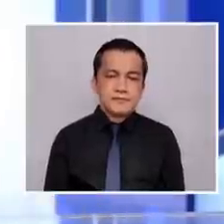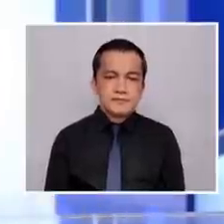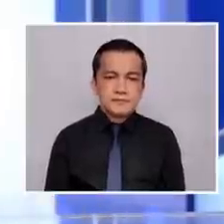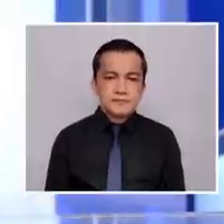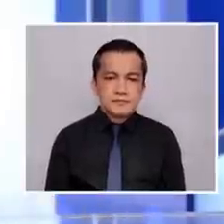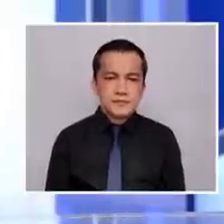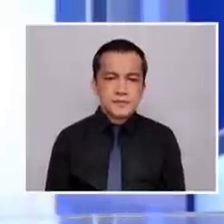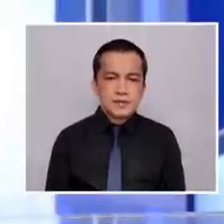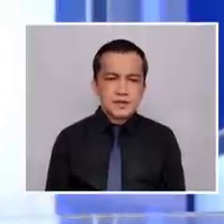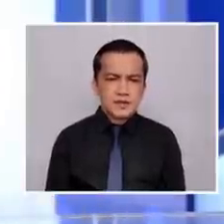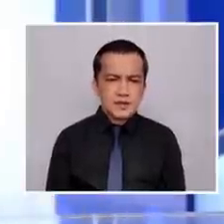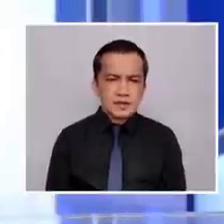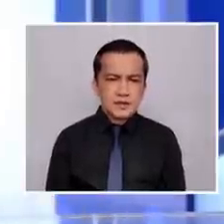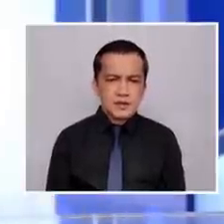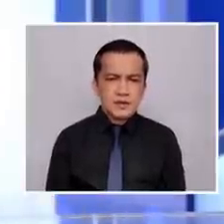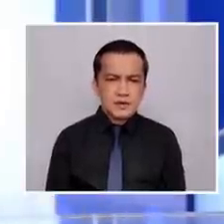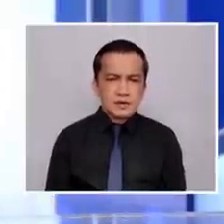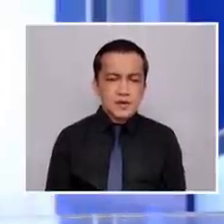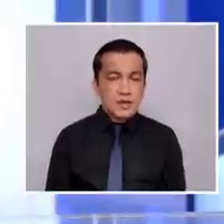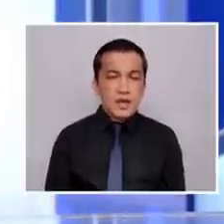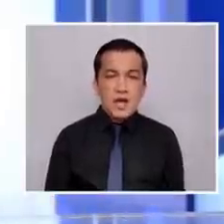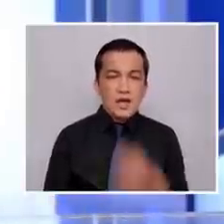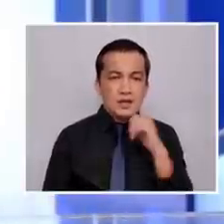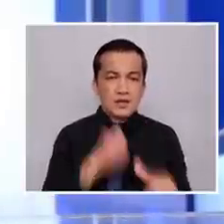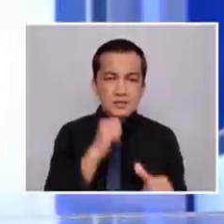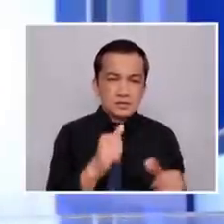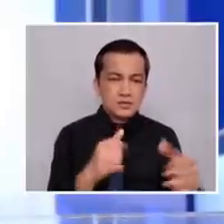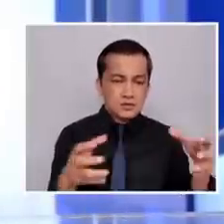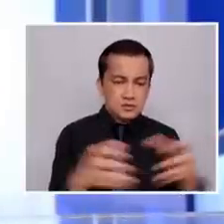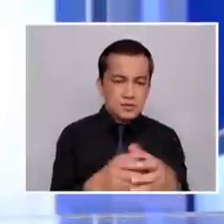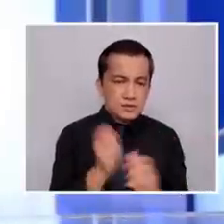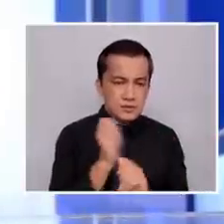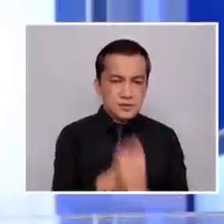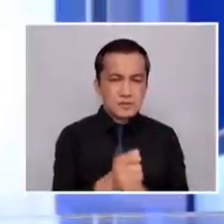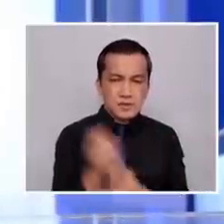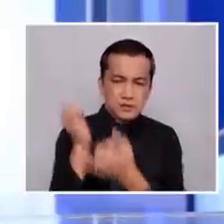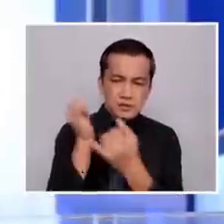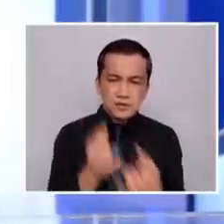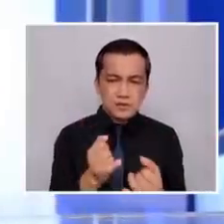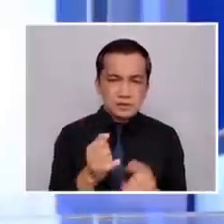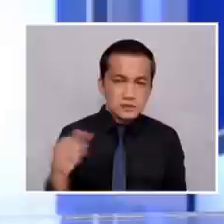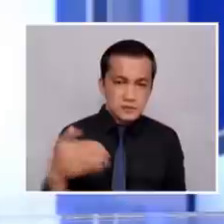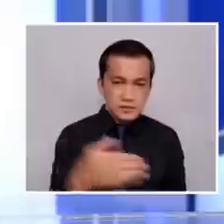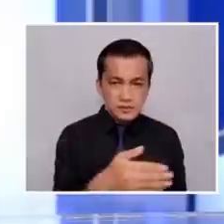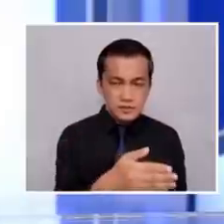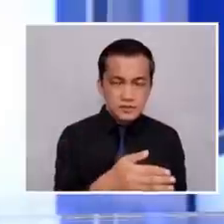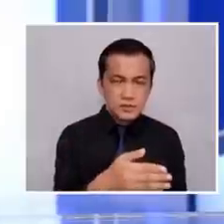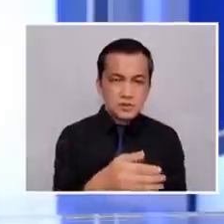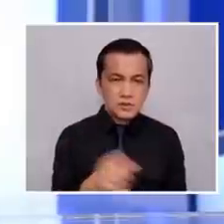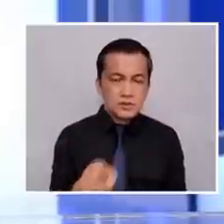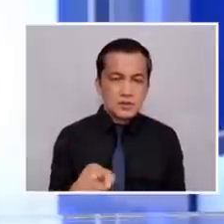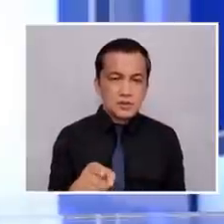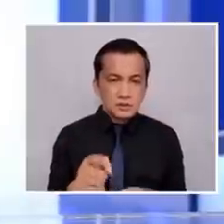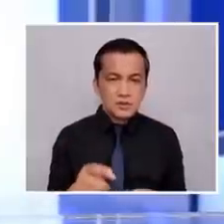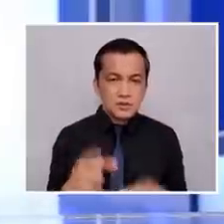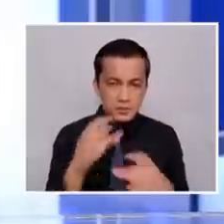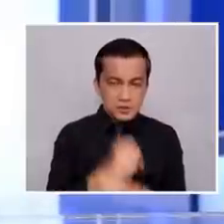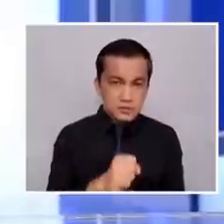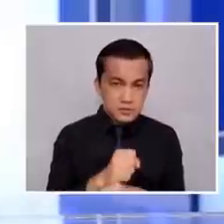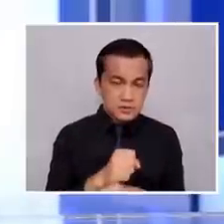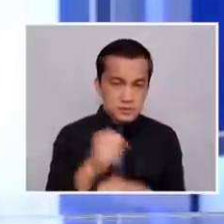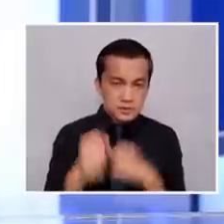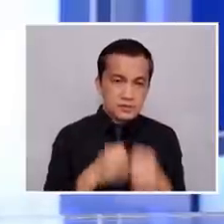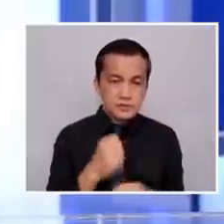Tutol ang isang samahan ng mga mangingisda sa pag-aangkat ng mga galunggong at iba pang isda ngayong matatapos na ang taon.